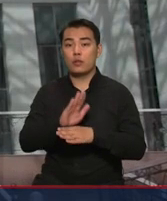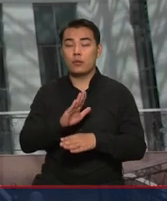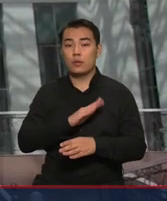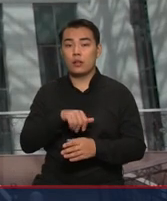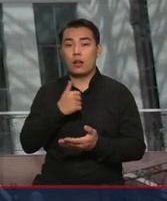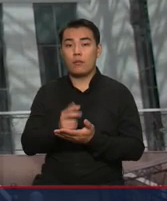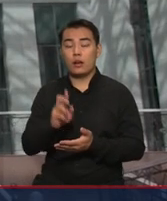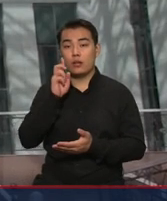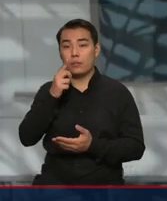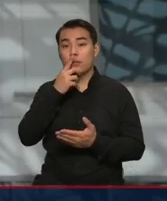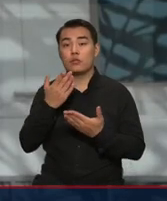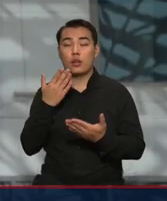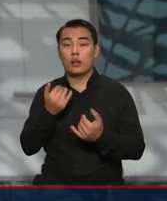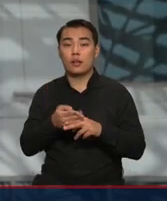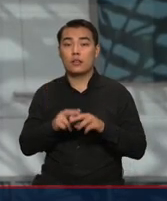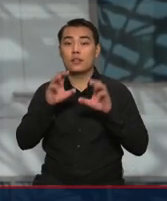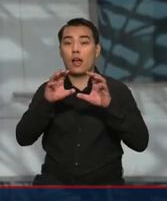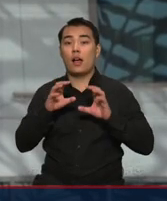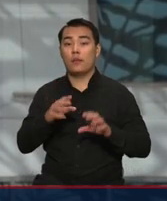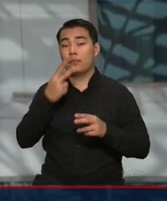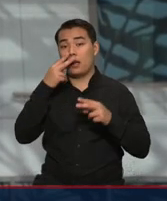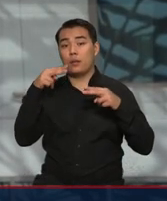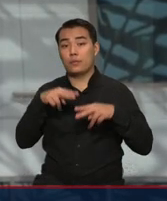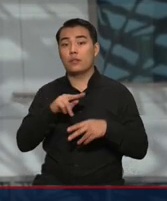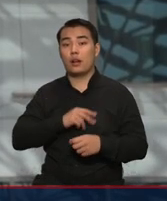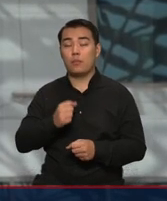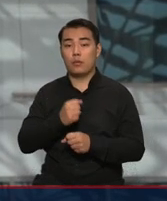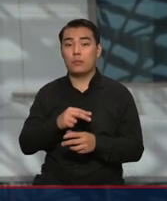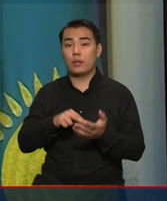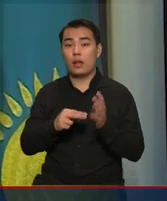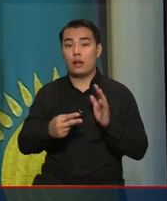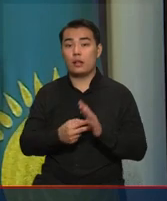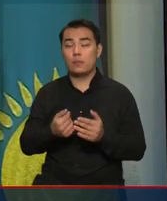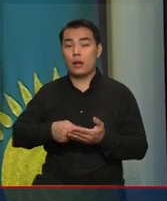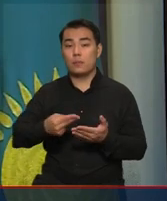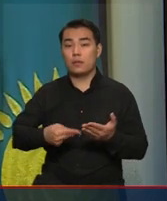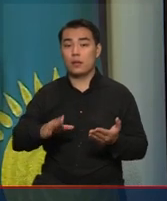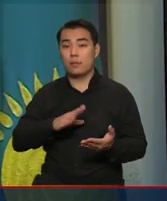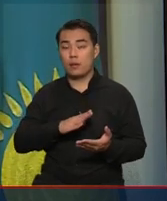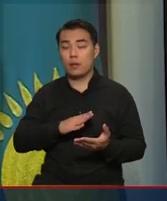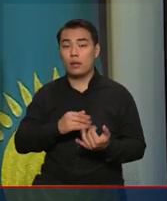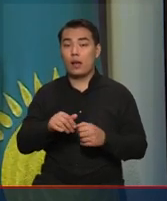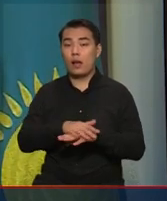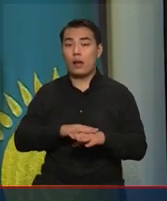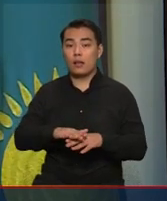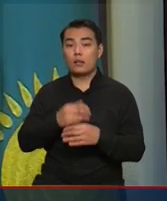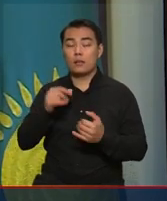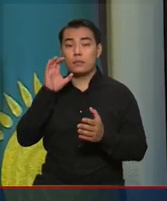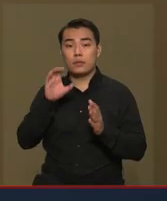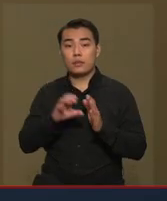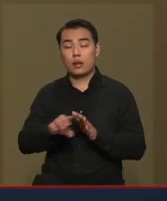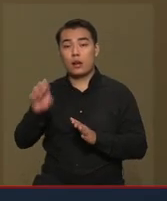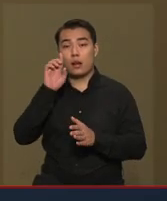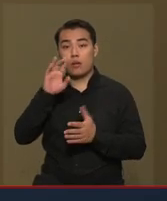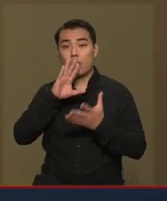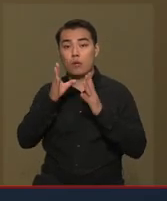мемлекет басшысы жақында адам құқықтары мен заң үстемдігі саласындағы іс-қимыл жоспары туралы жарлыққа қол қойды. Бұл халық үніне құлақ асатын мемлекет